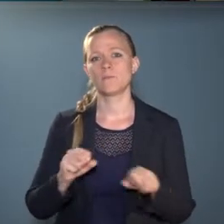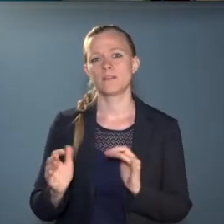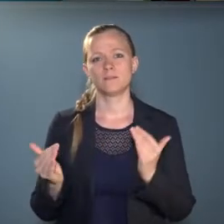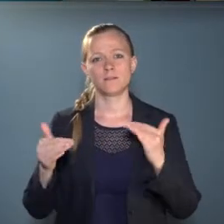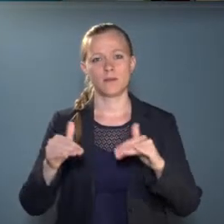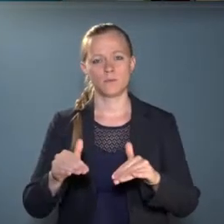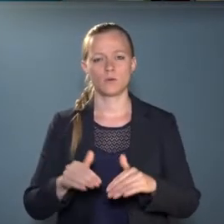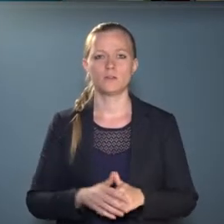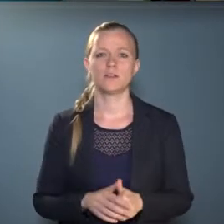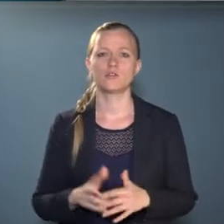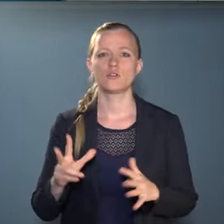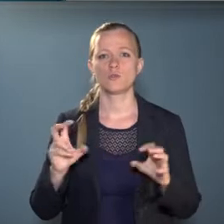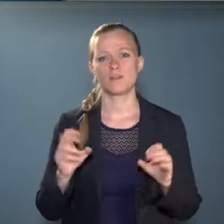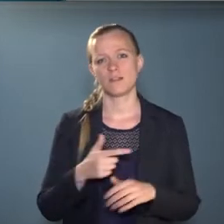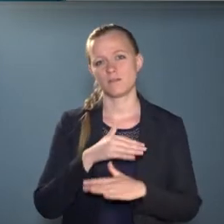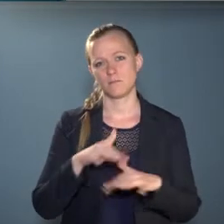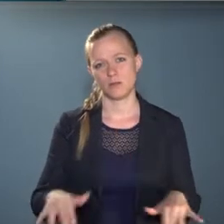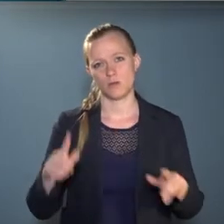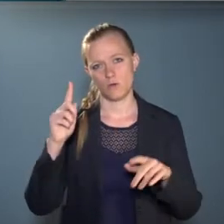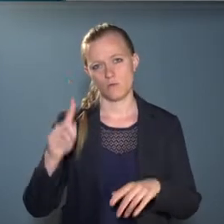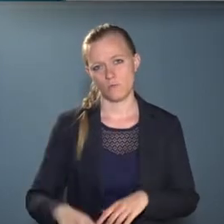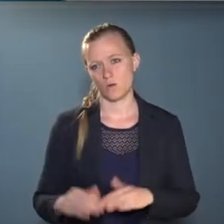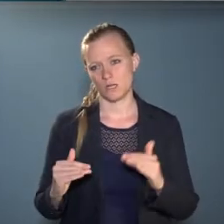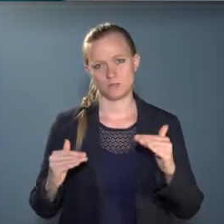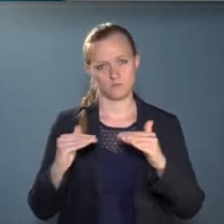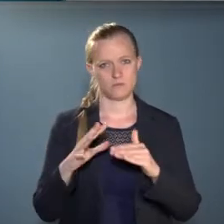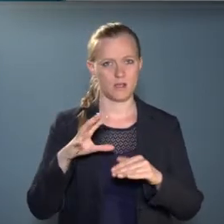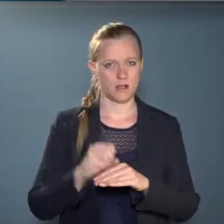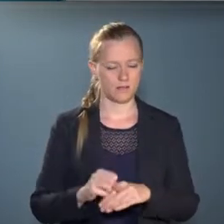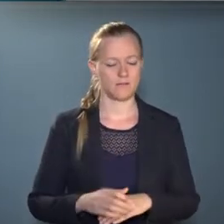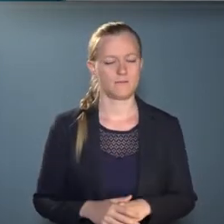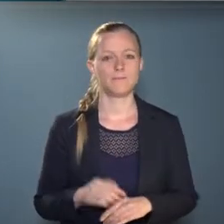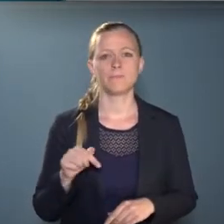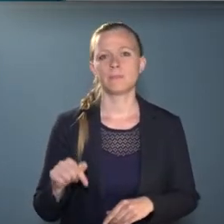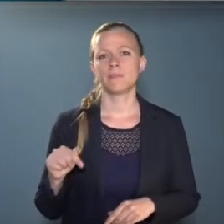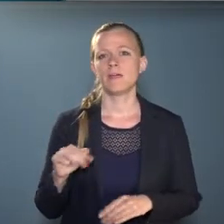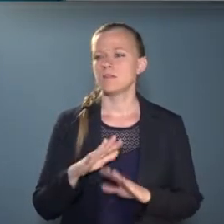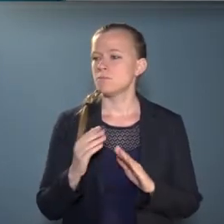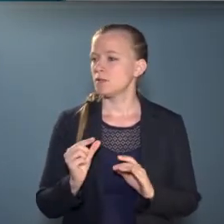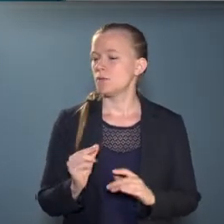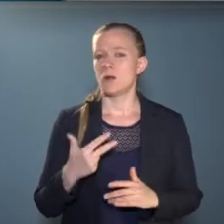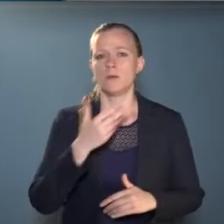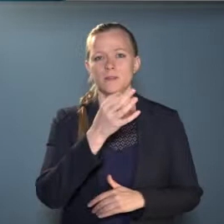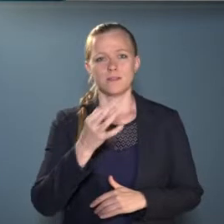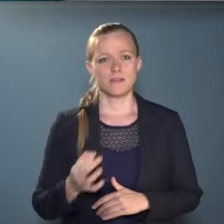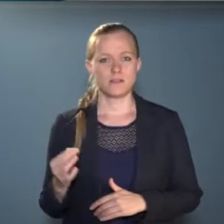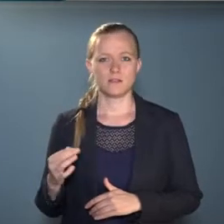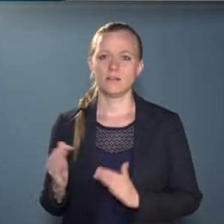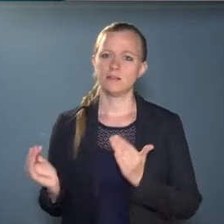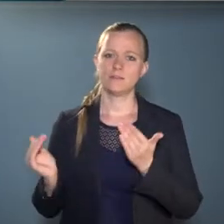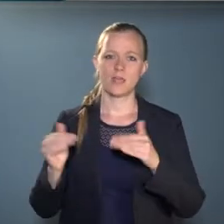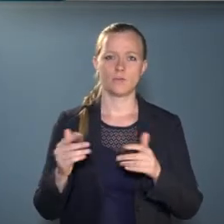támogatás a 800 millió forintos összeget éri el, és ez minimum 30%-os